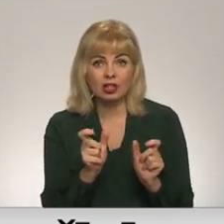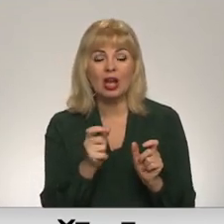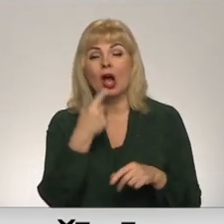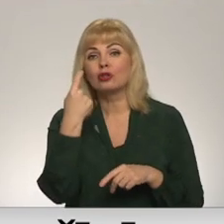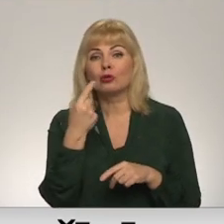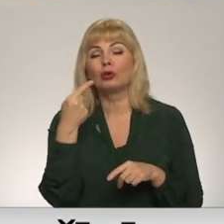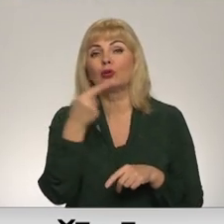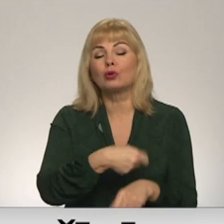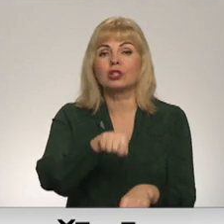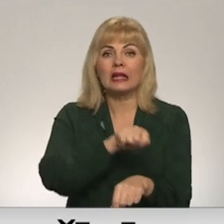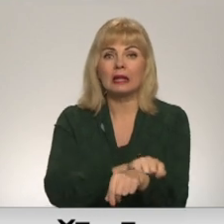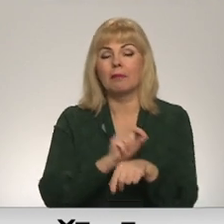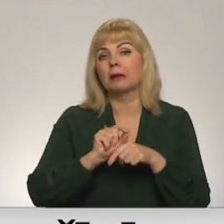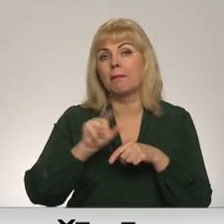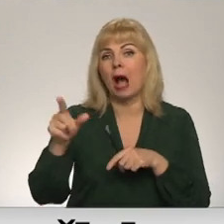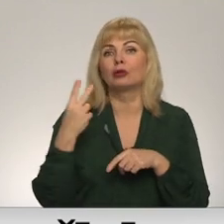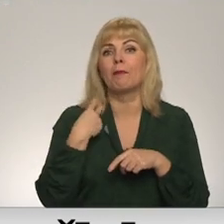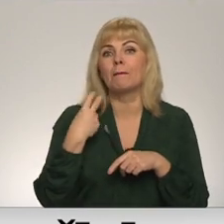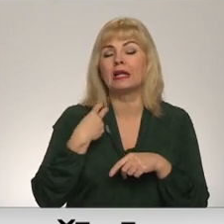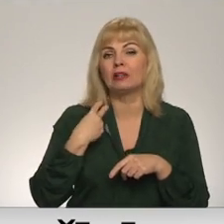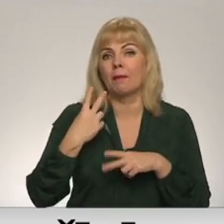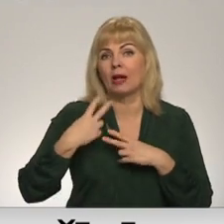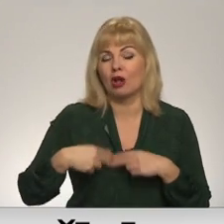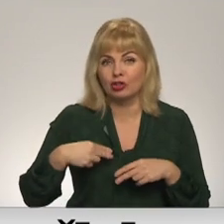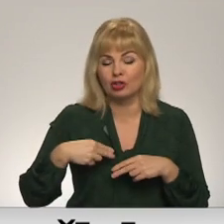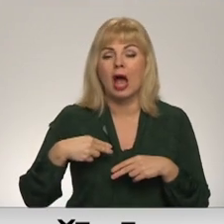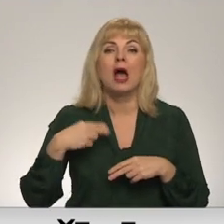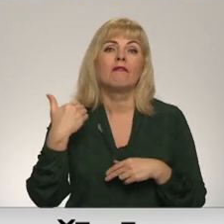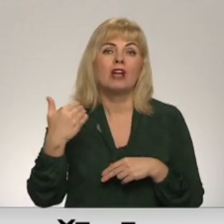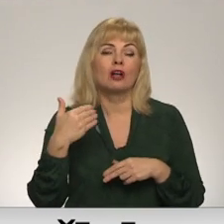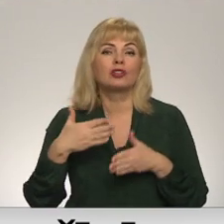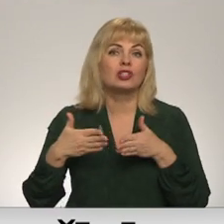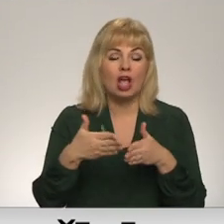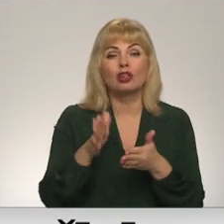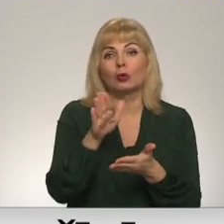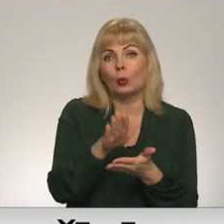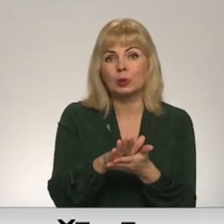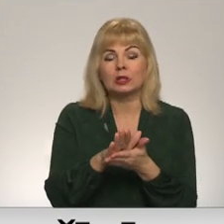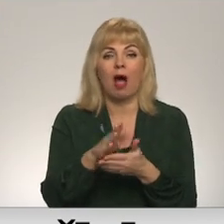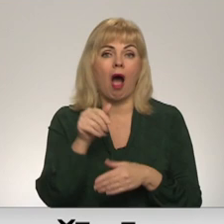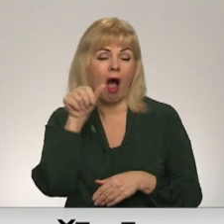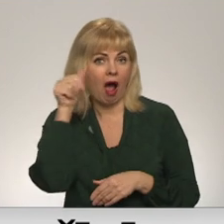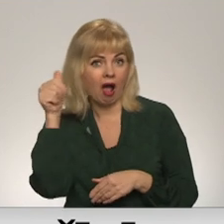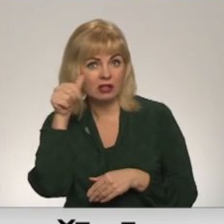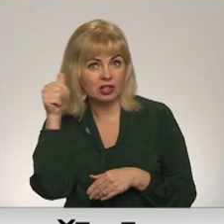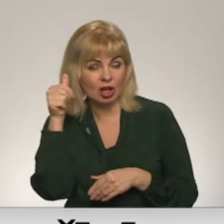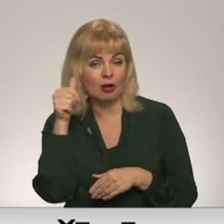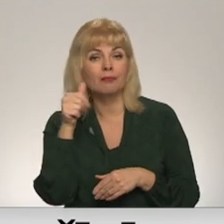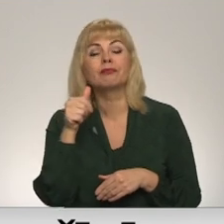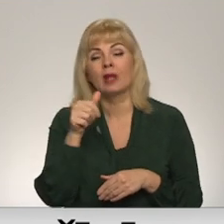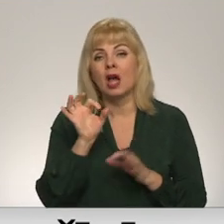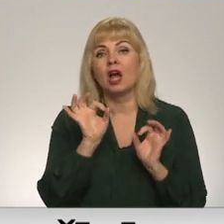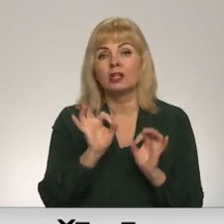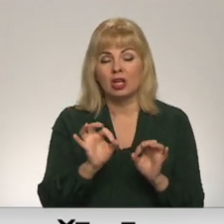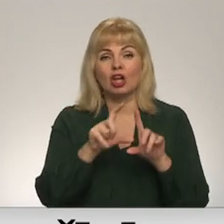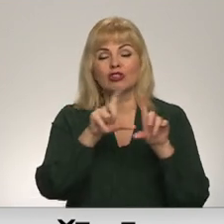1000 kilometriem palielinājies Britu līdzsabiedrības British Airways ceļš uz Āziju. Jā, civilās aviācijas aģentūra arī